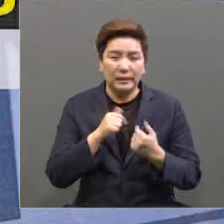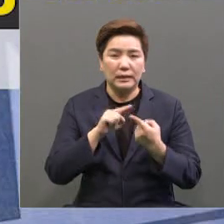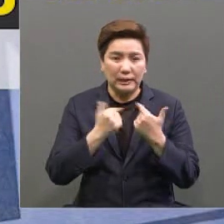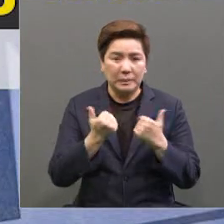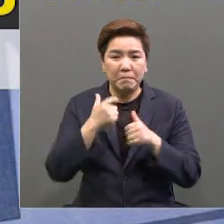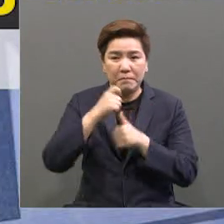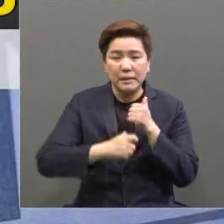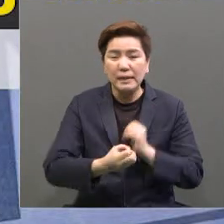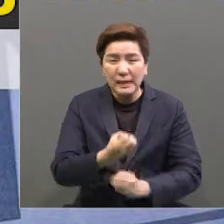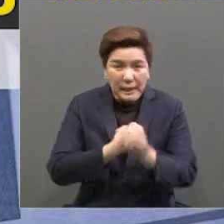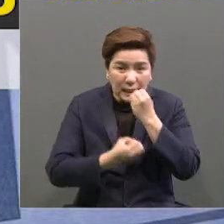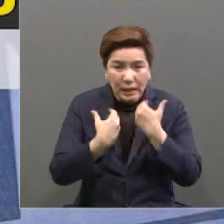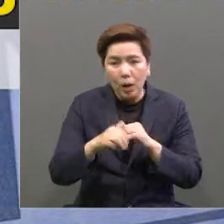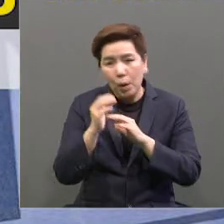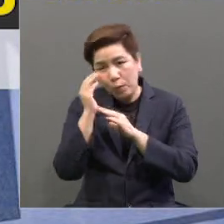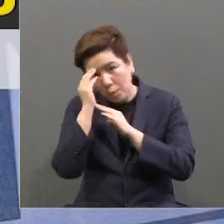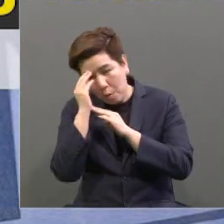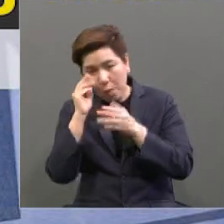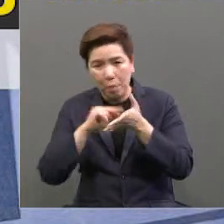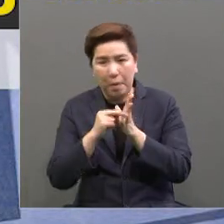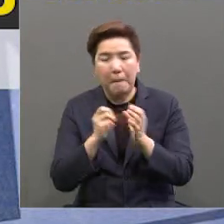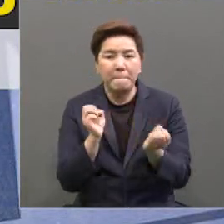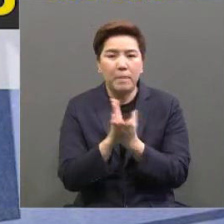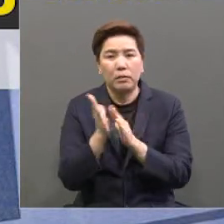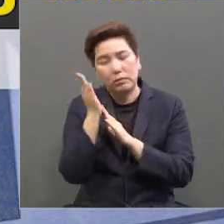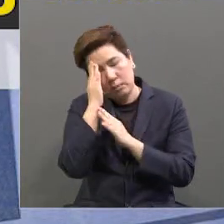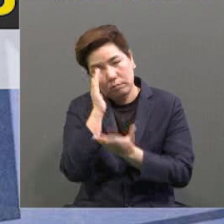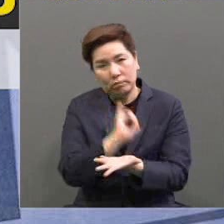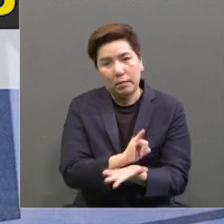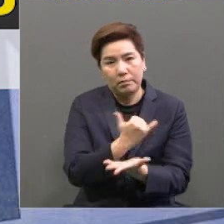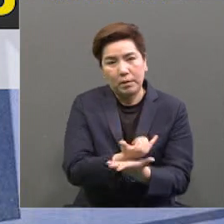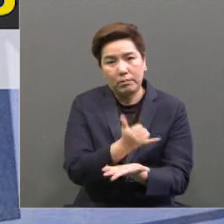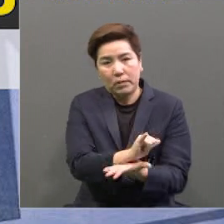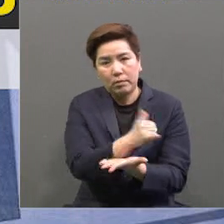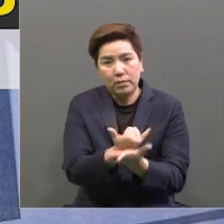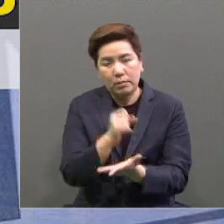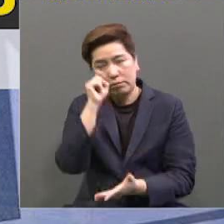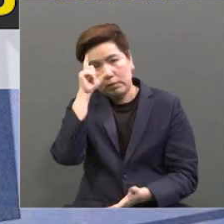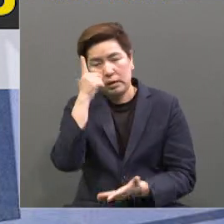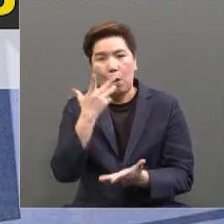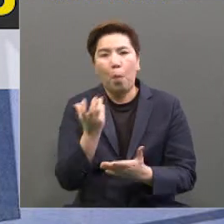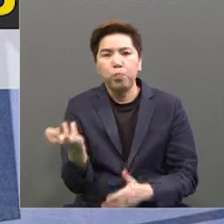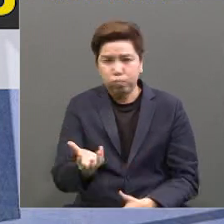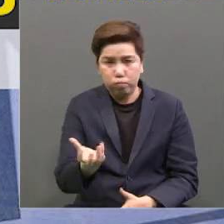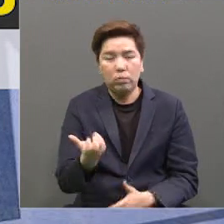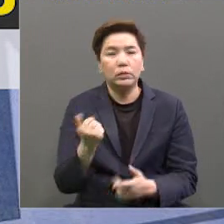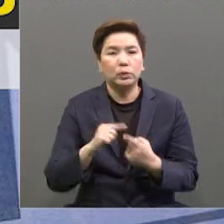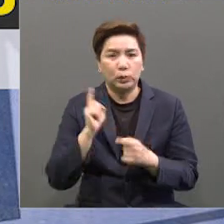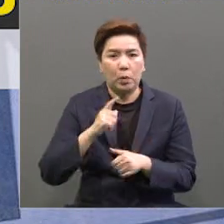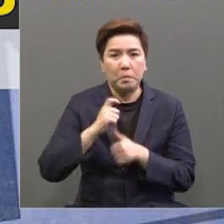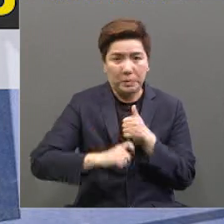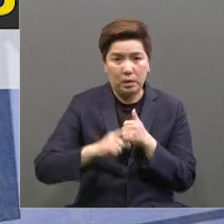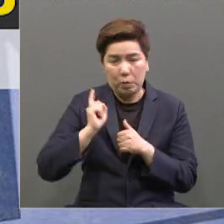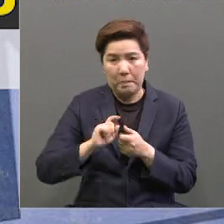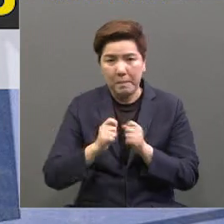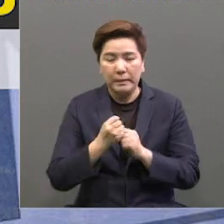พฤติกรรมกินแล้วนอนอาจส่งผลให้เกิดโรคนอนไม่หลับโรคอ้วนจึงควรปรับพฤติกรรมโดยเว้นระยะ